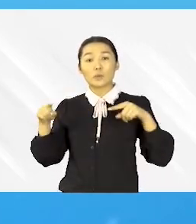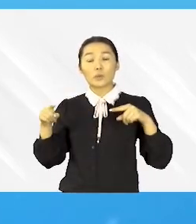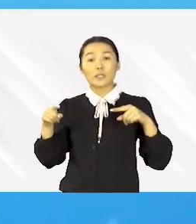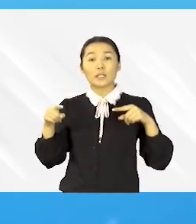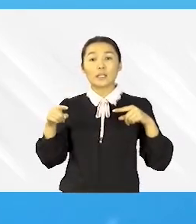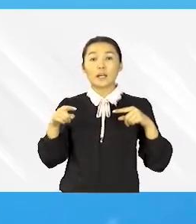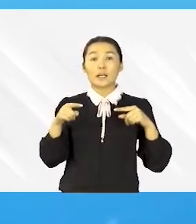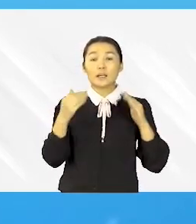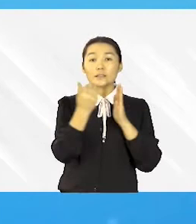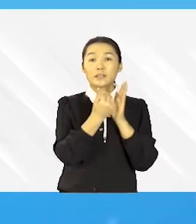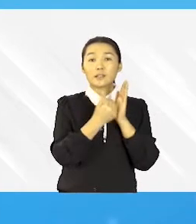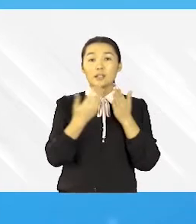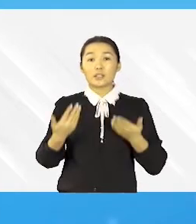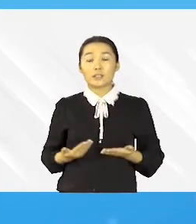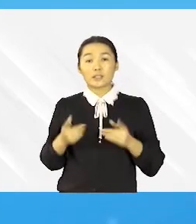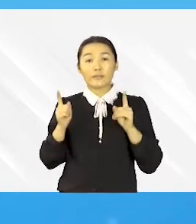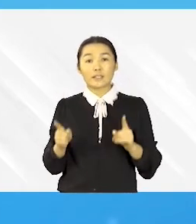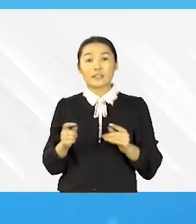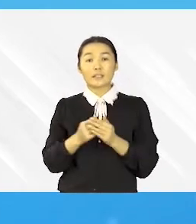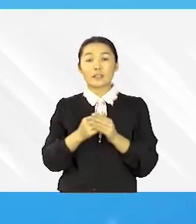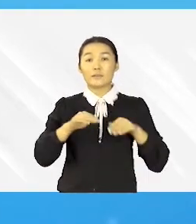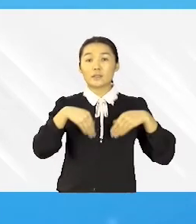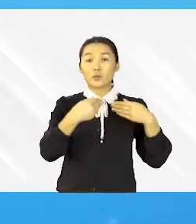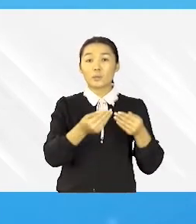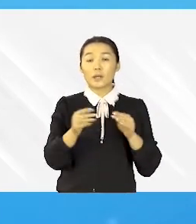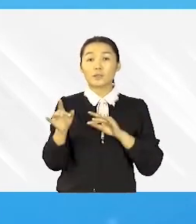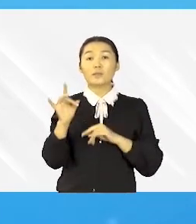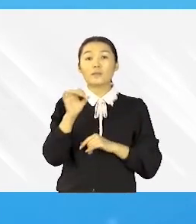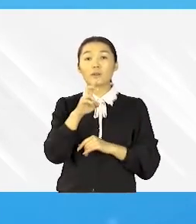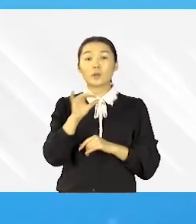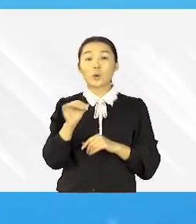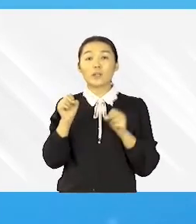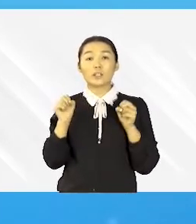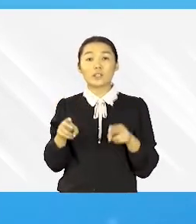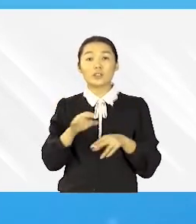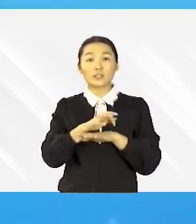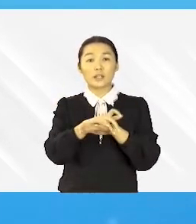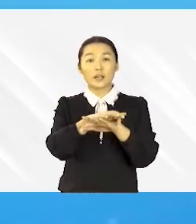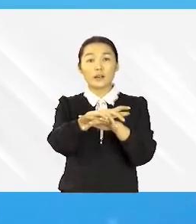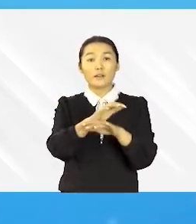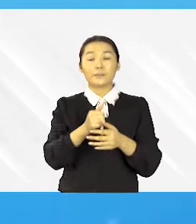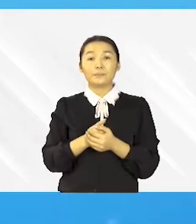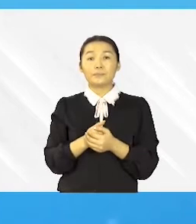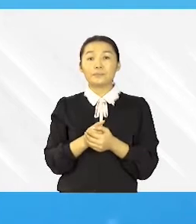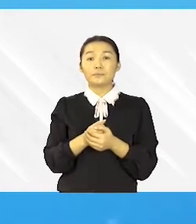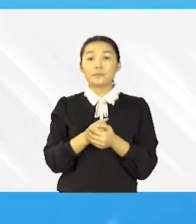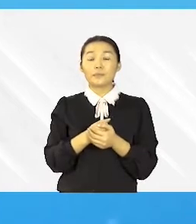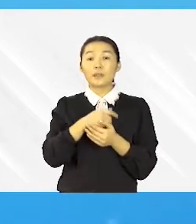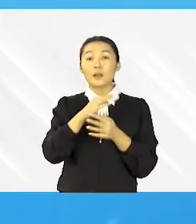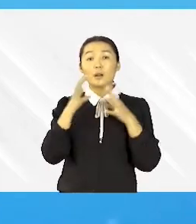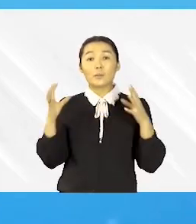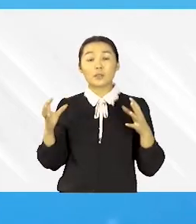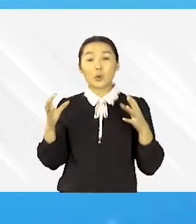стадиях жизненного цикла, выступают в роли хищников, истребляющих других насекомых. Хотя немало насекомых